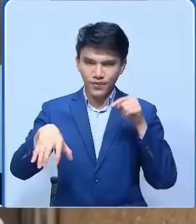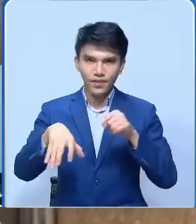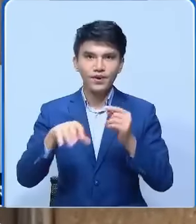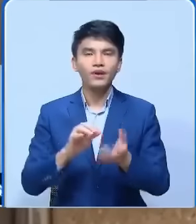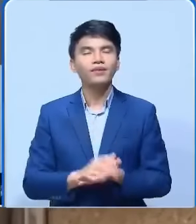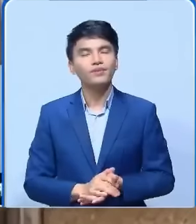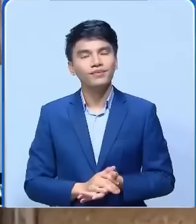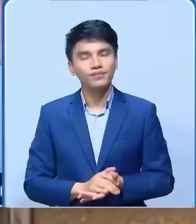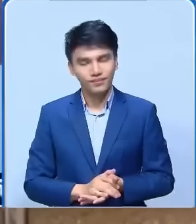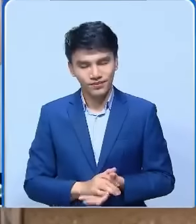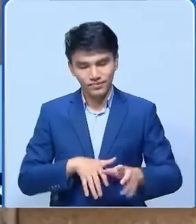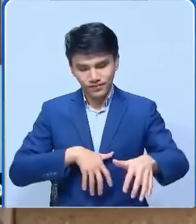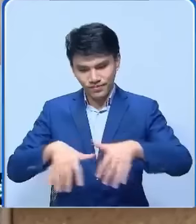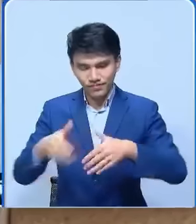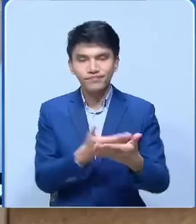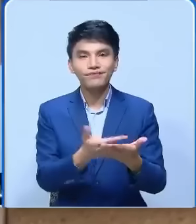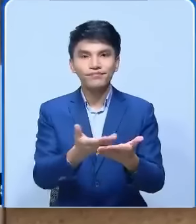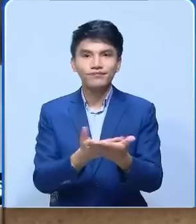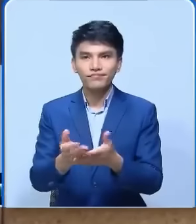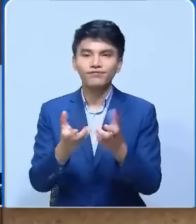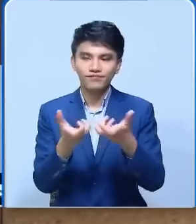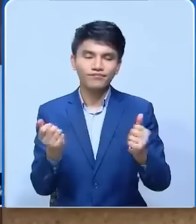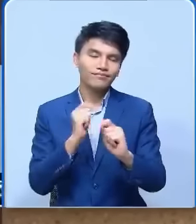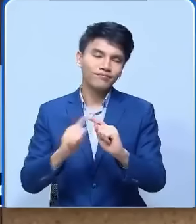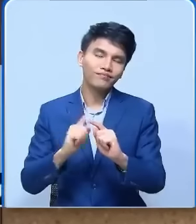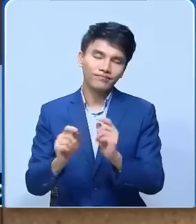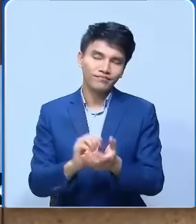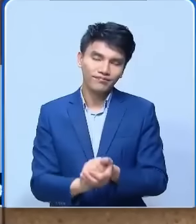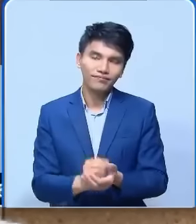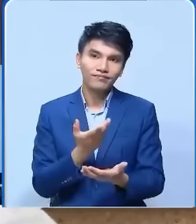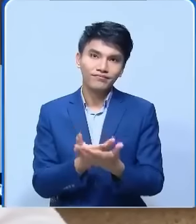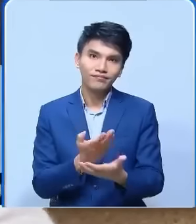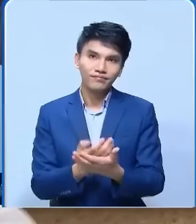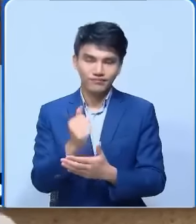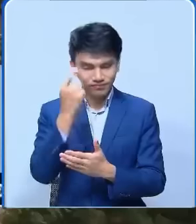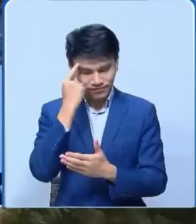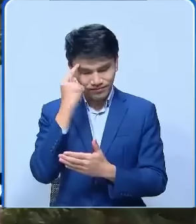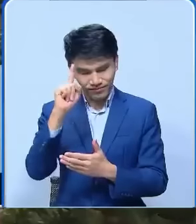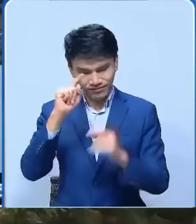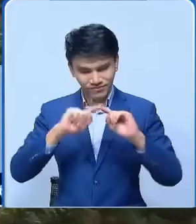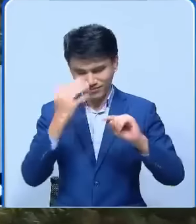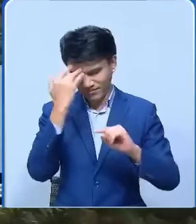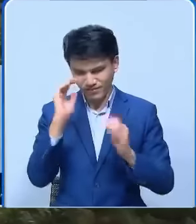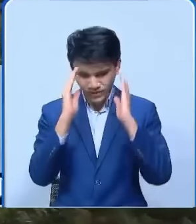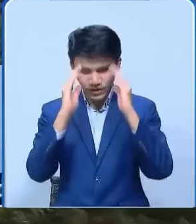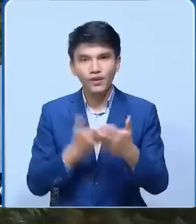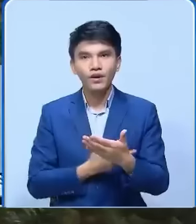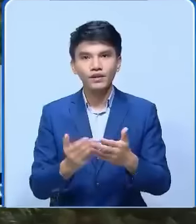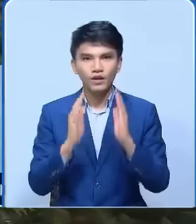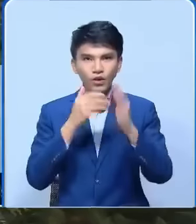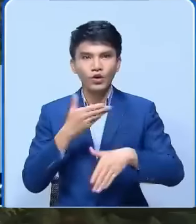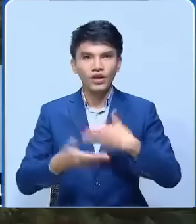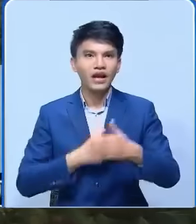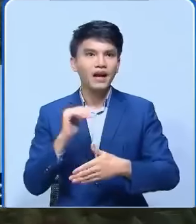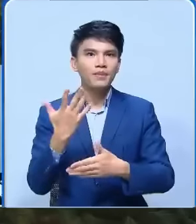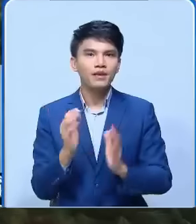ทุกๆวันเลยนะชาวบ้านเขาไปเลือกซื้อสินค้าติดไม้ติดมือหลังจากรับเงินมาแล้วอ่ะ คิดว่าบรรยากาศต่างเพราะว่าลูกค้าไปแต่ไม่มีพ่อค้าแม่ขายเขา